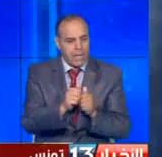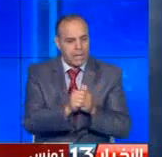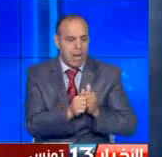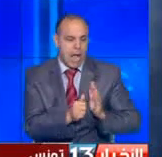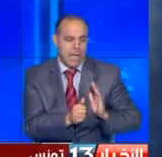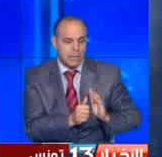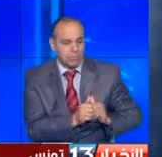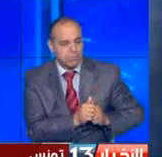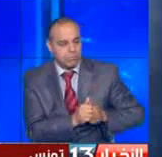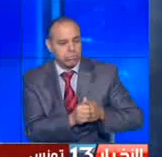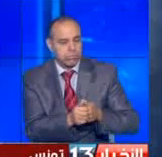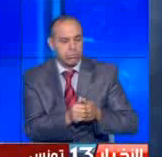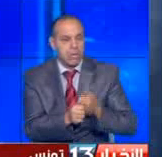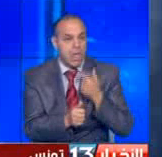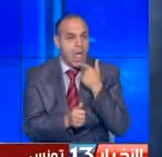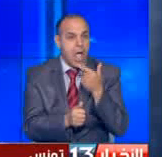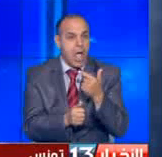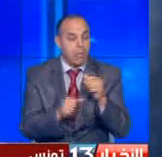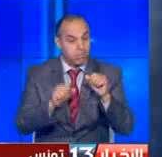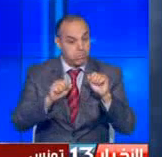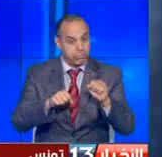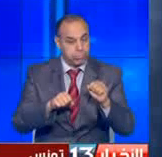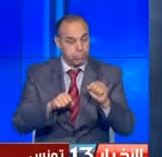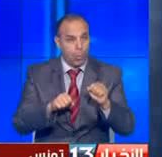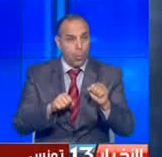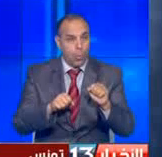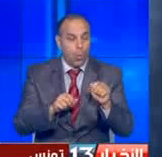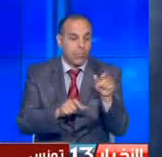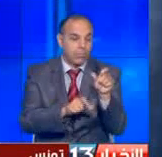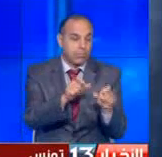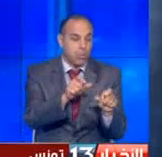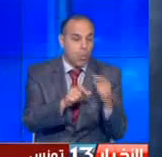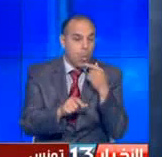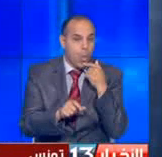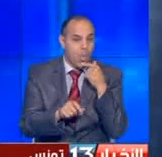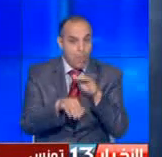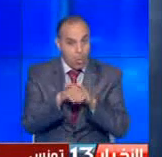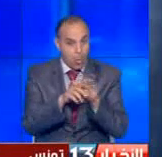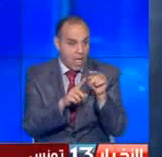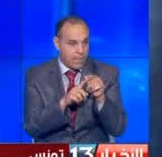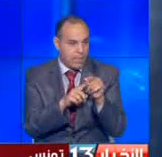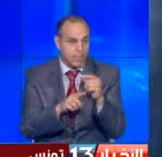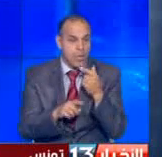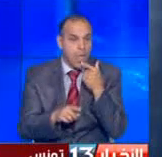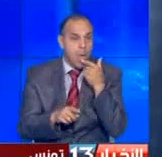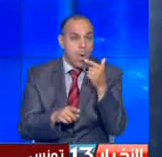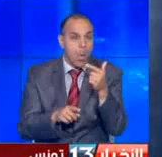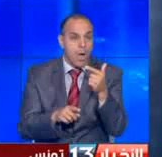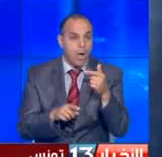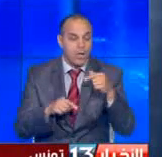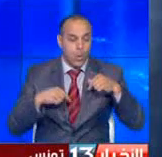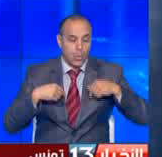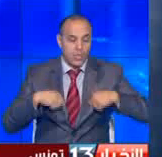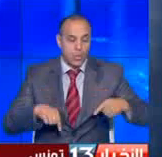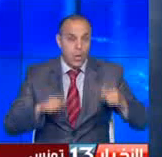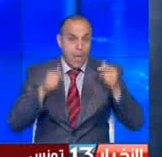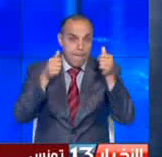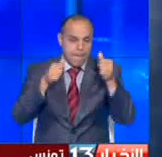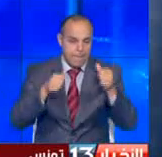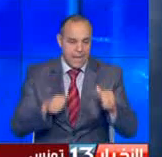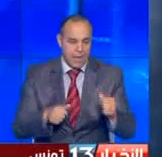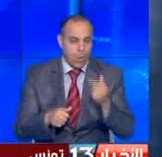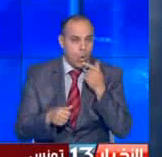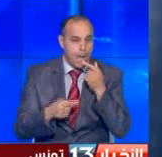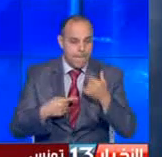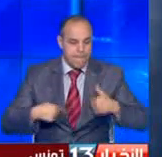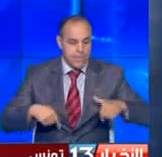للجيش الوطني وب تعزيز امكانيه الخليج الجهوي المحدثه في الغرب وافادت رئيسه الحكومه في بلاغ لها بان